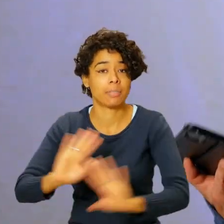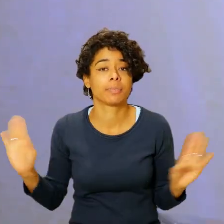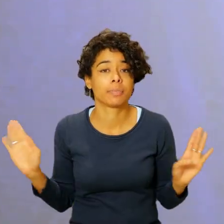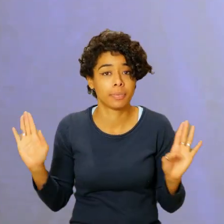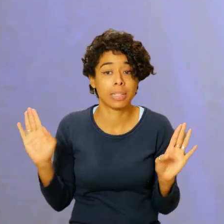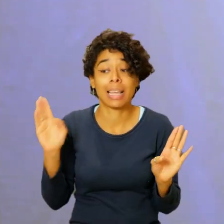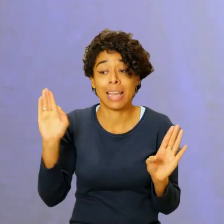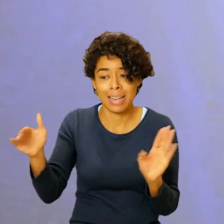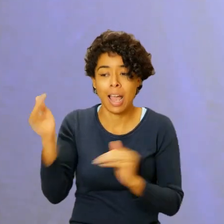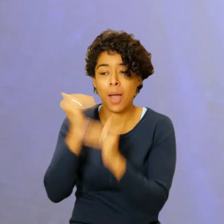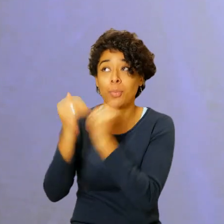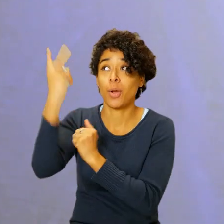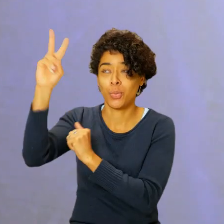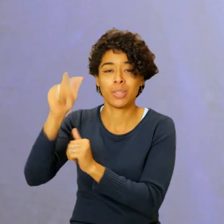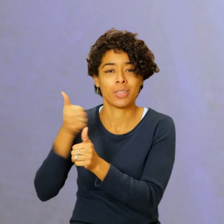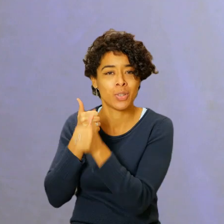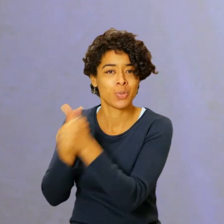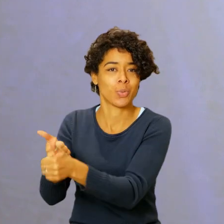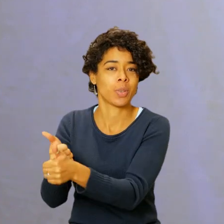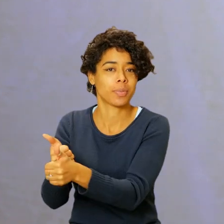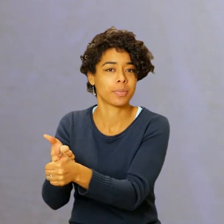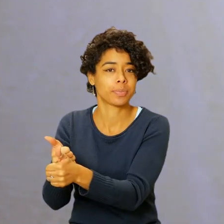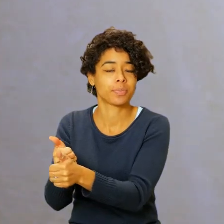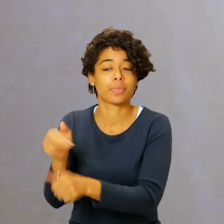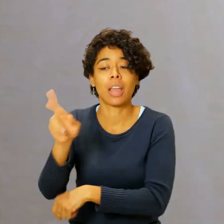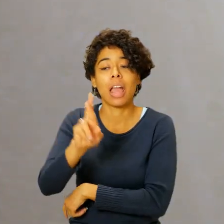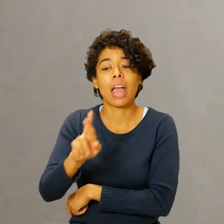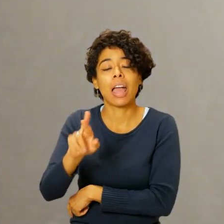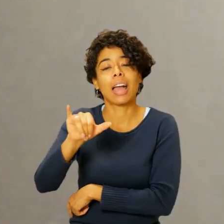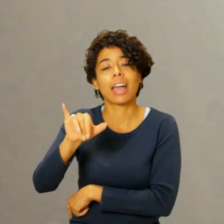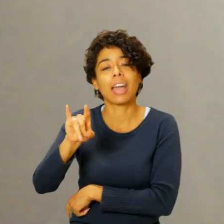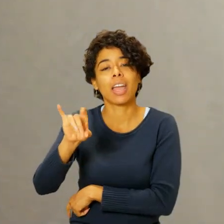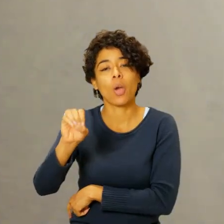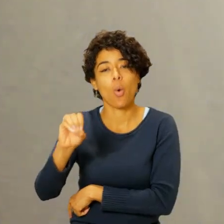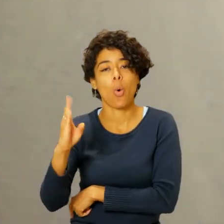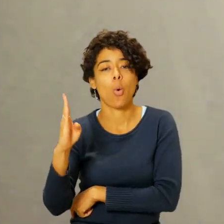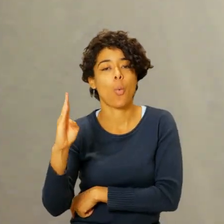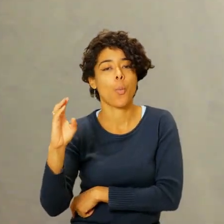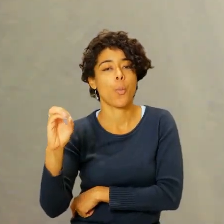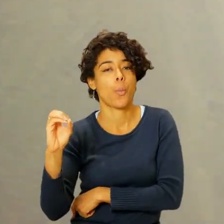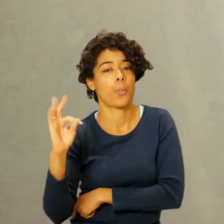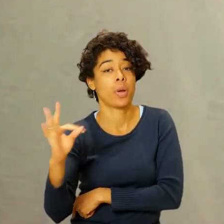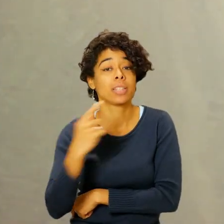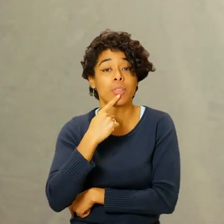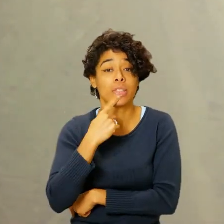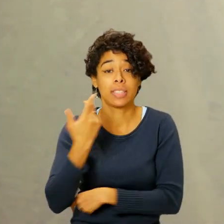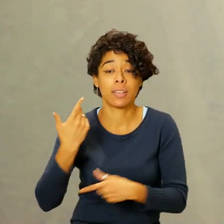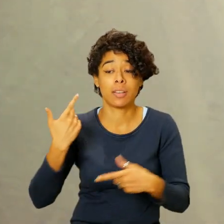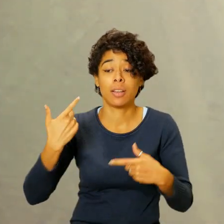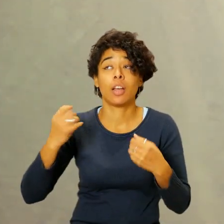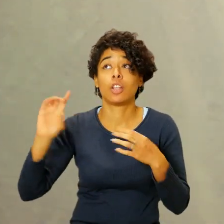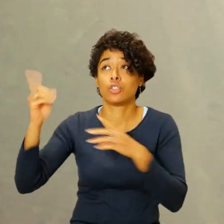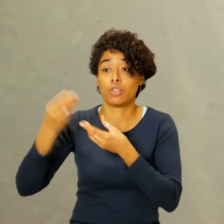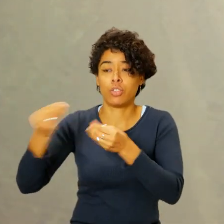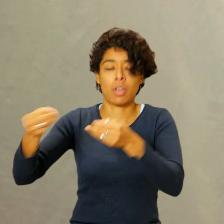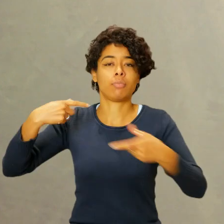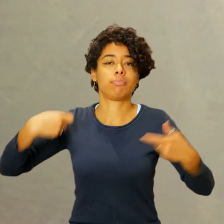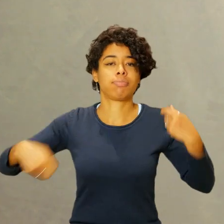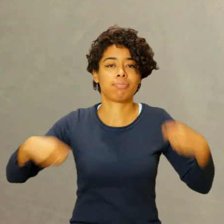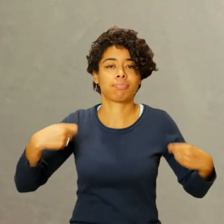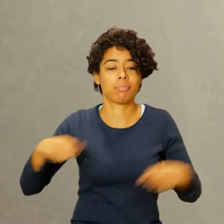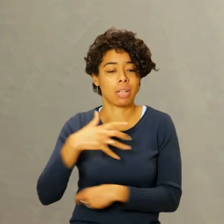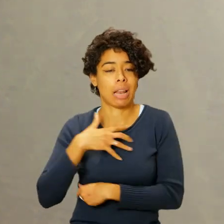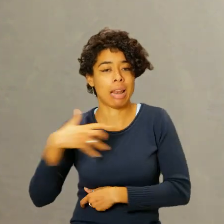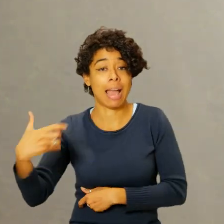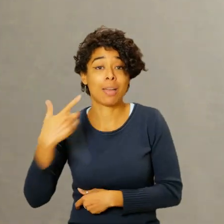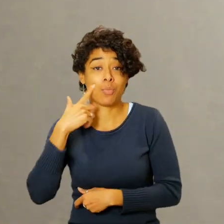plan à destination. Rehoboth veut dire être mis au large. Même, Isaac va le déclarer. Dieu m'a mis au large. Je suis loin de